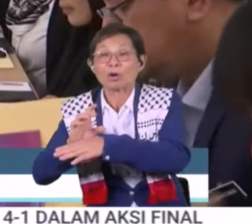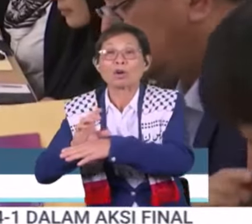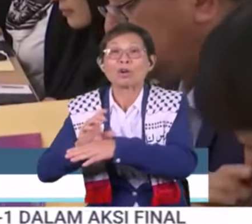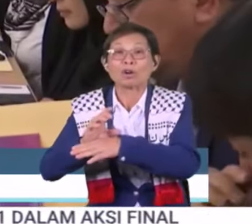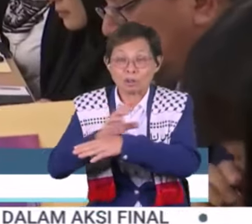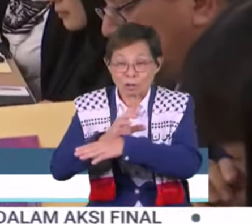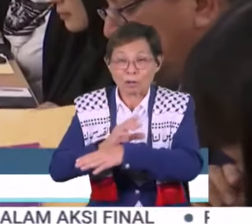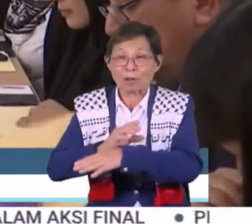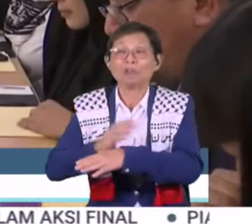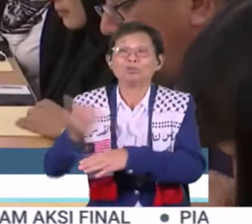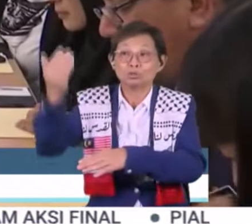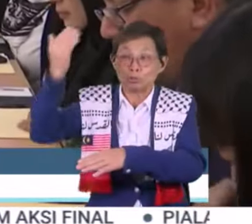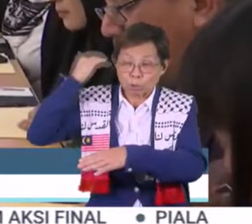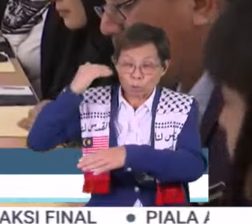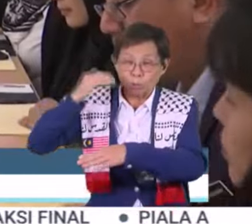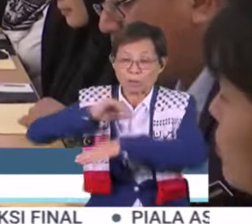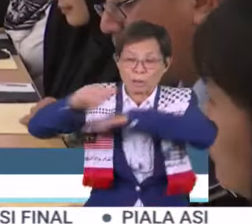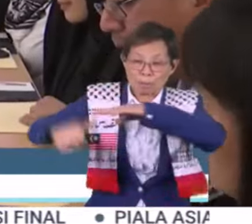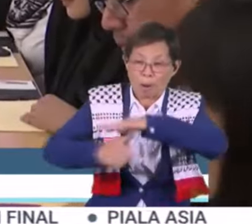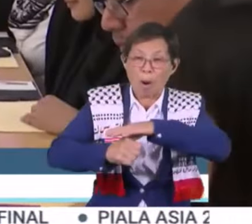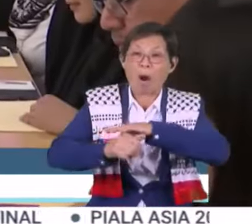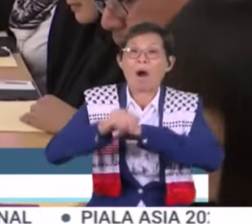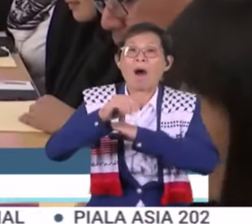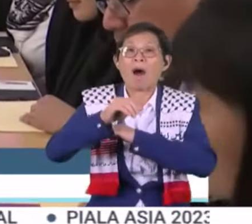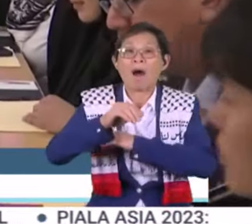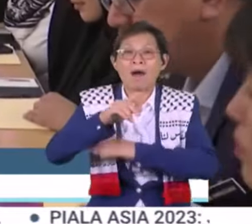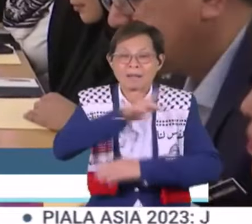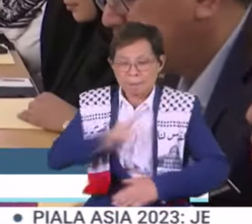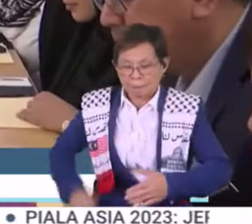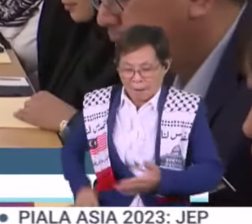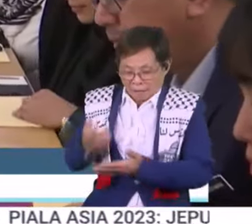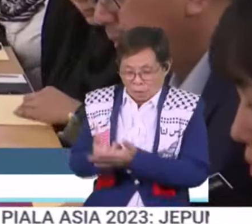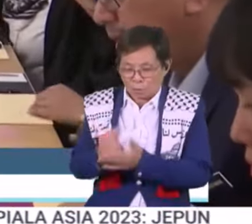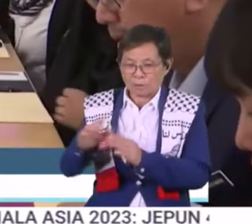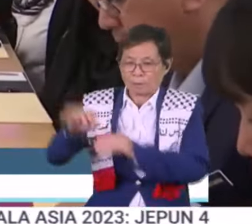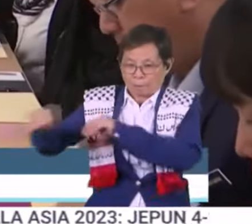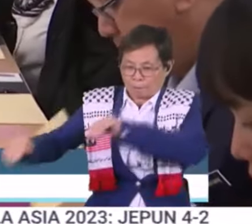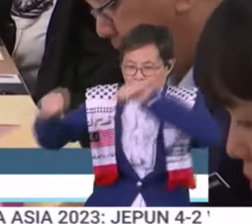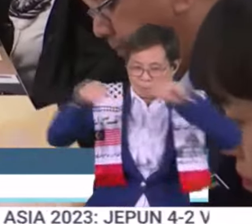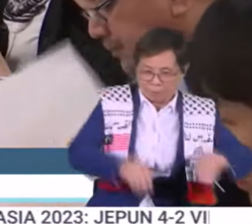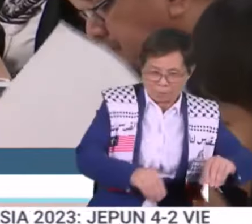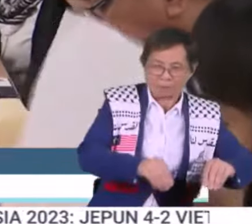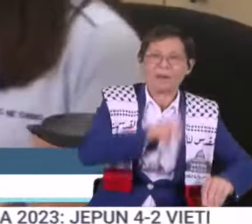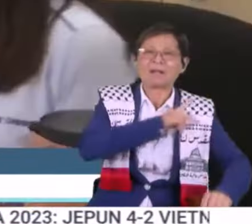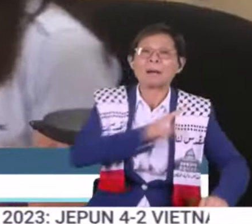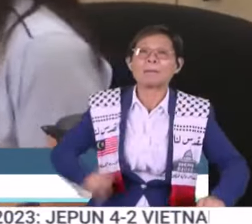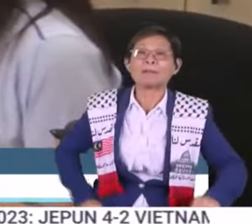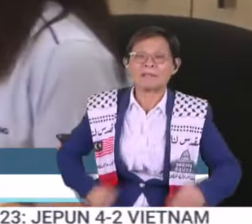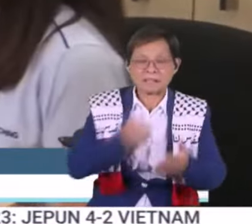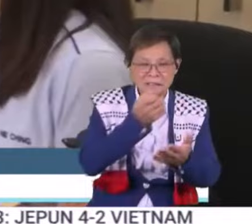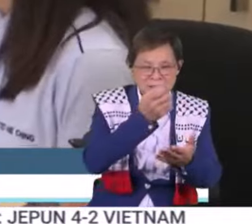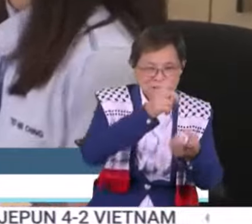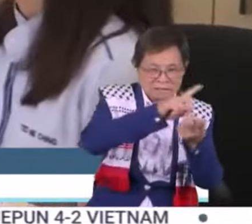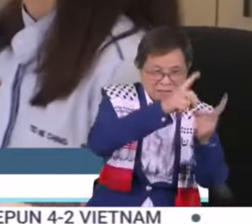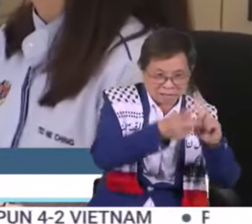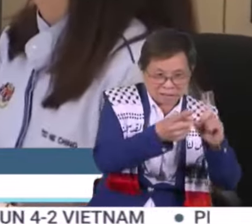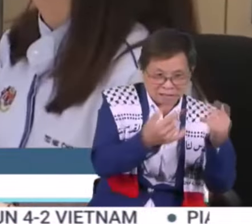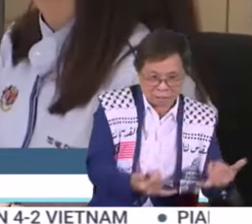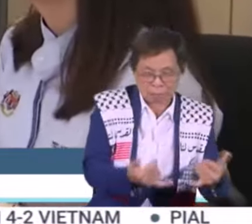ini ditempatkan di bawah Kementerian Ekonomi pula dipindahkan ke Kementerian Digital.